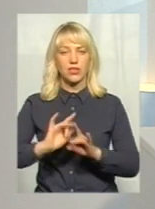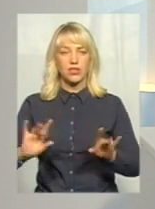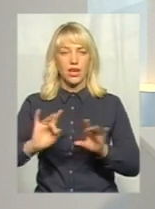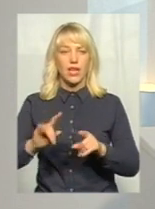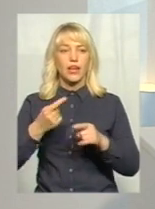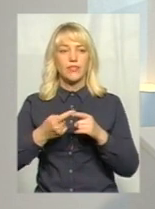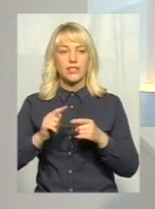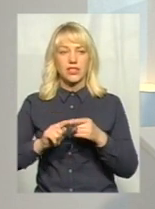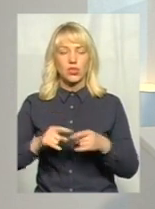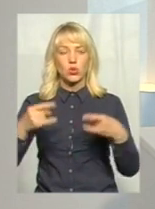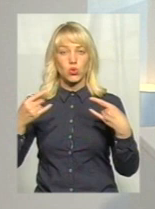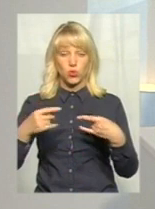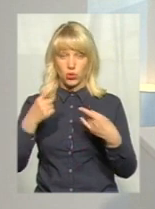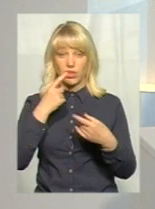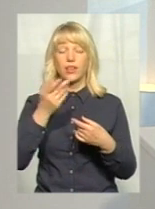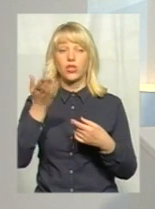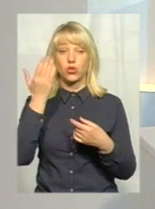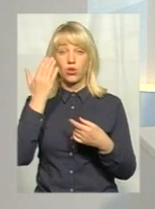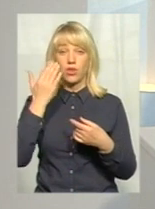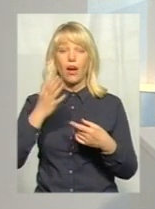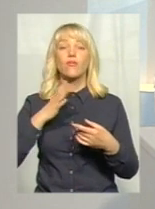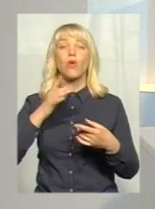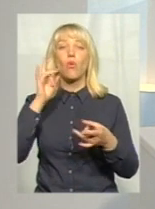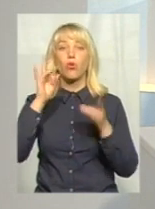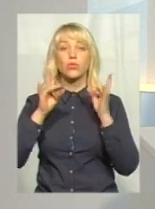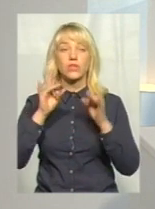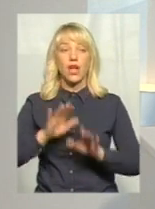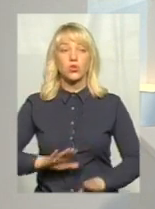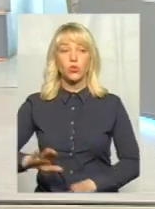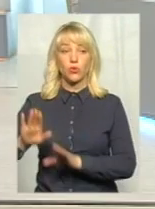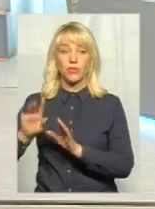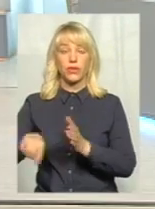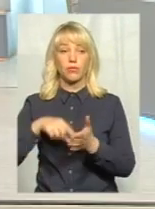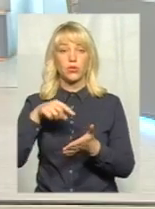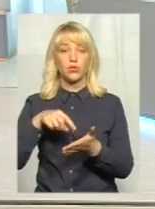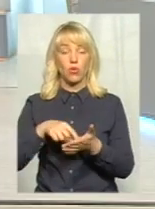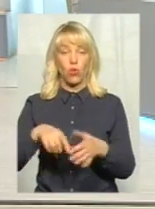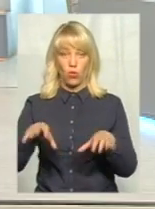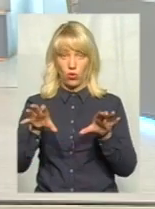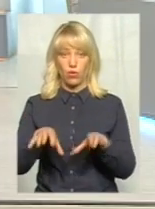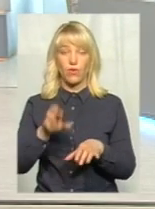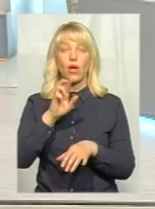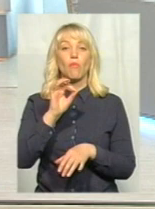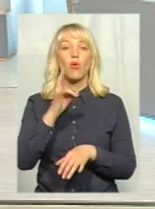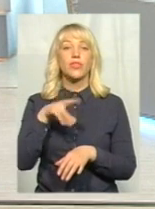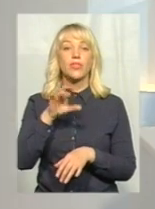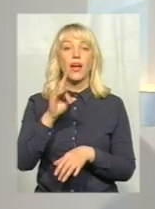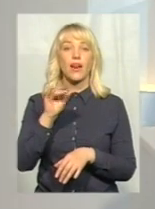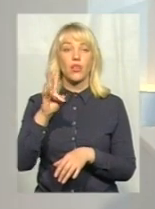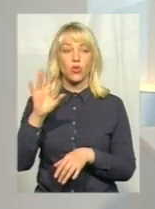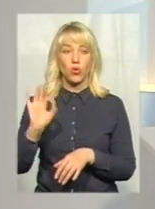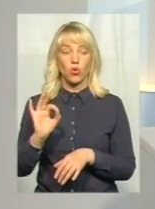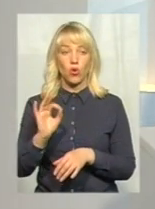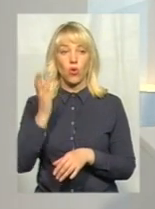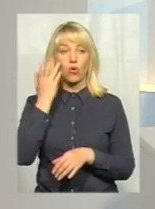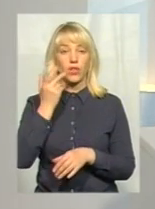цій студії нещодавно озвучив заступник міського голови Андрій Бондаренко, коли ми спілкувалися про транспорт. Давайте